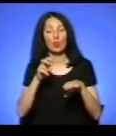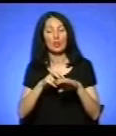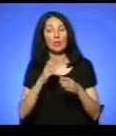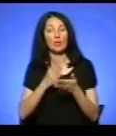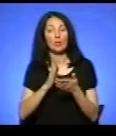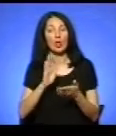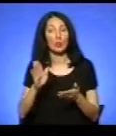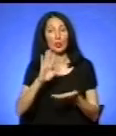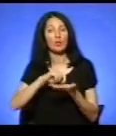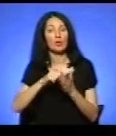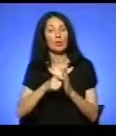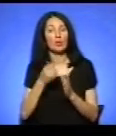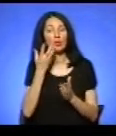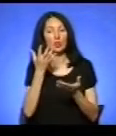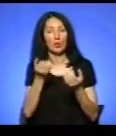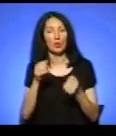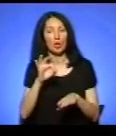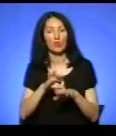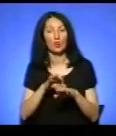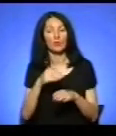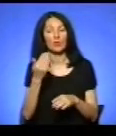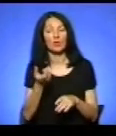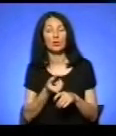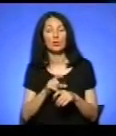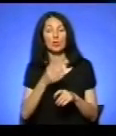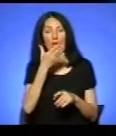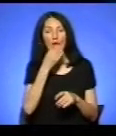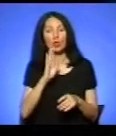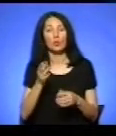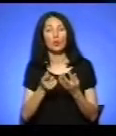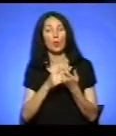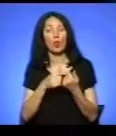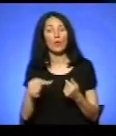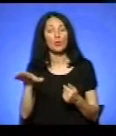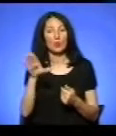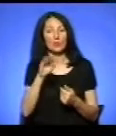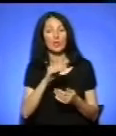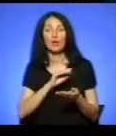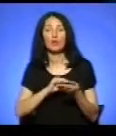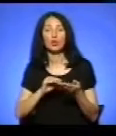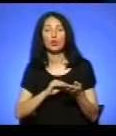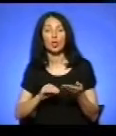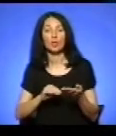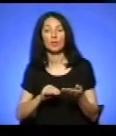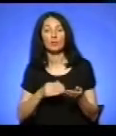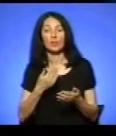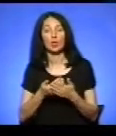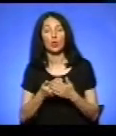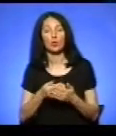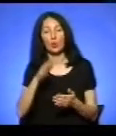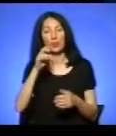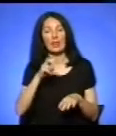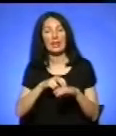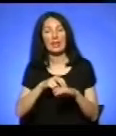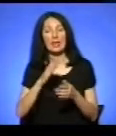своєму кабінеті, коли приймає хворих? Ну, у вас досить гарно було сказано, перераховано все в сюжеті. Тобто він повинен